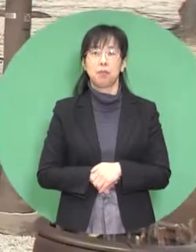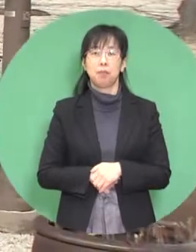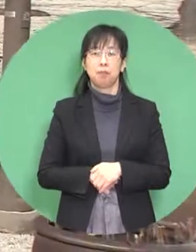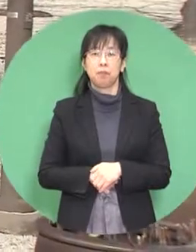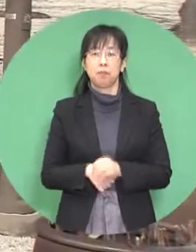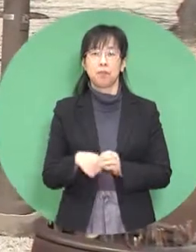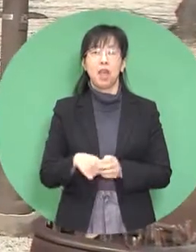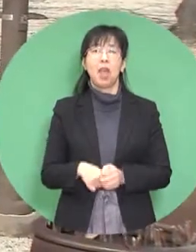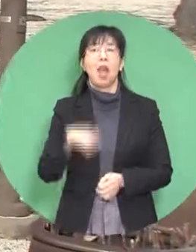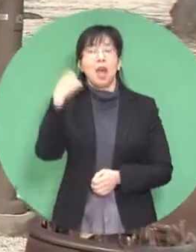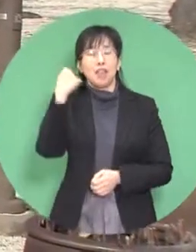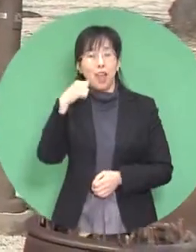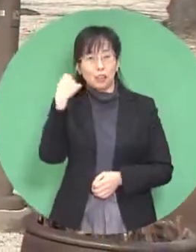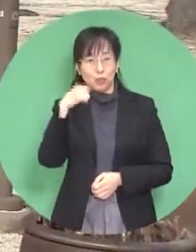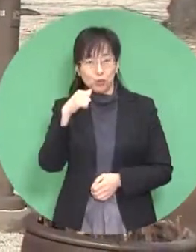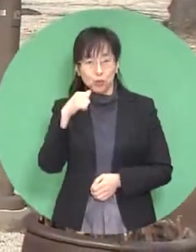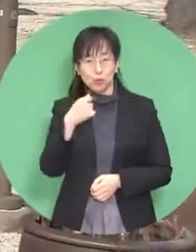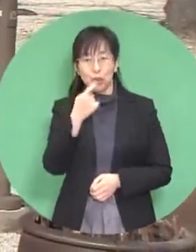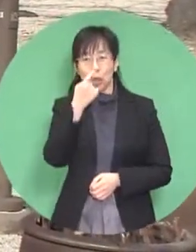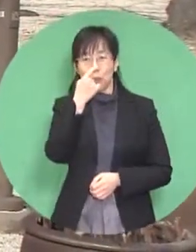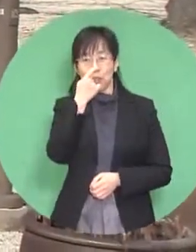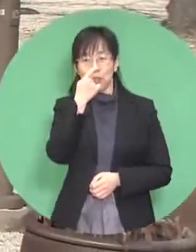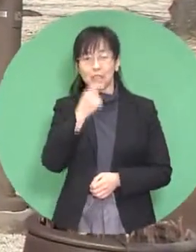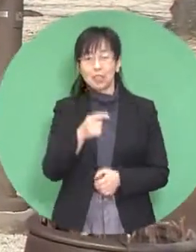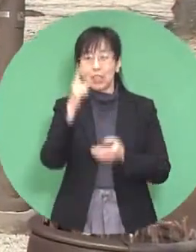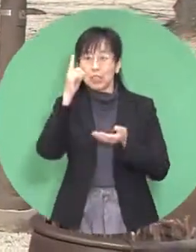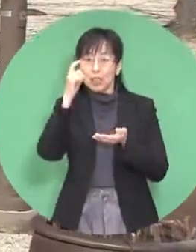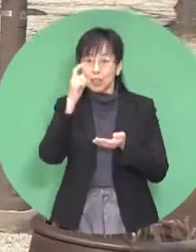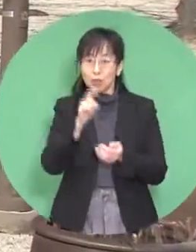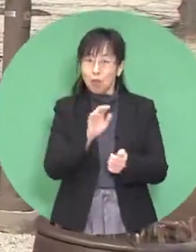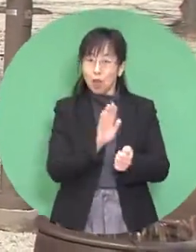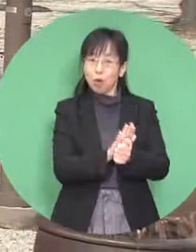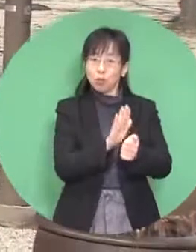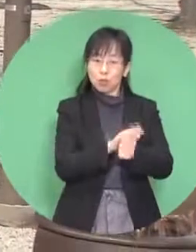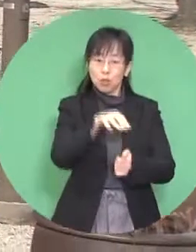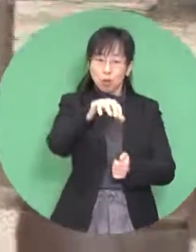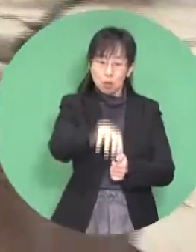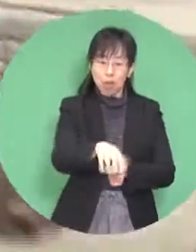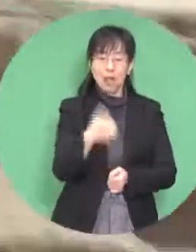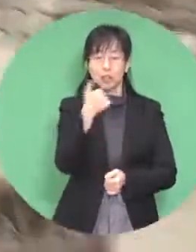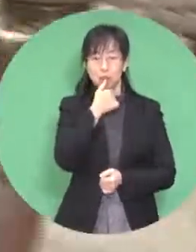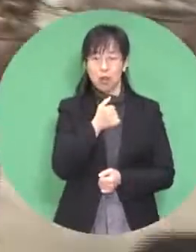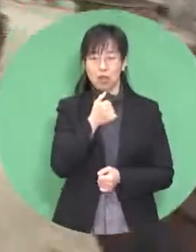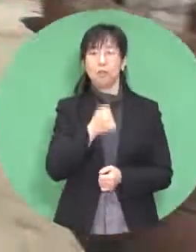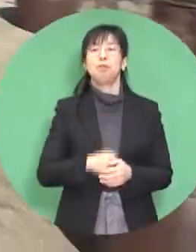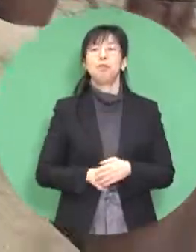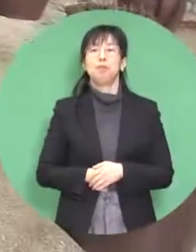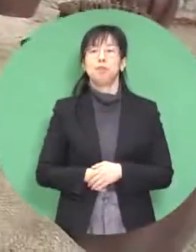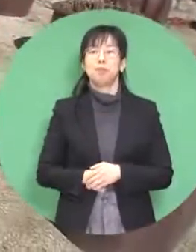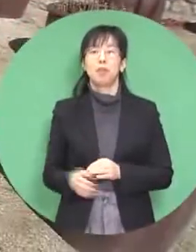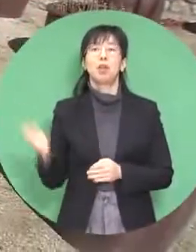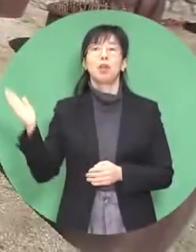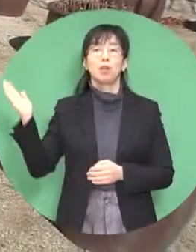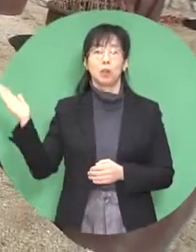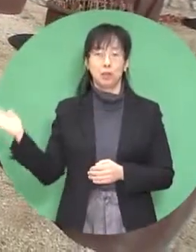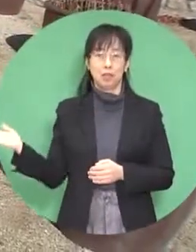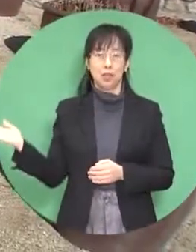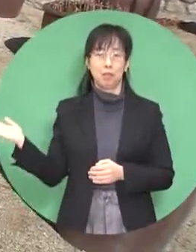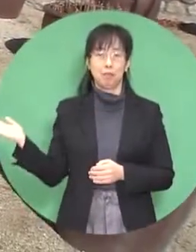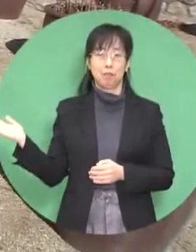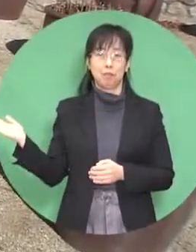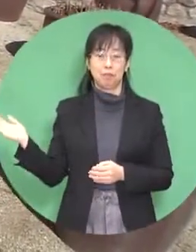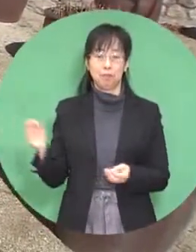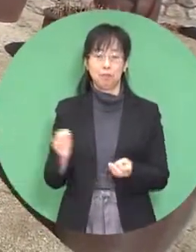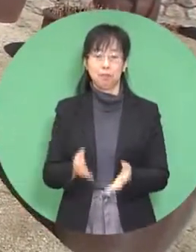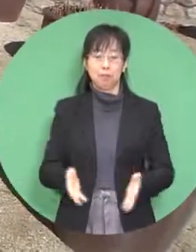夏の、私の撮影おすすめポイントをご紹介します。こちらにですね見ていただきますように、蓮の